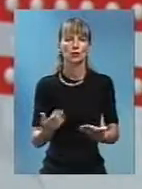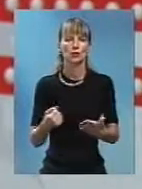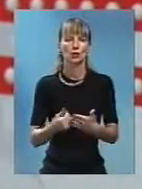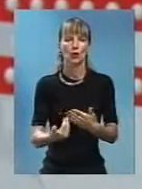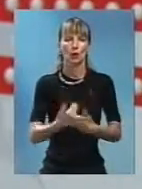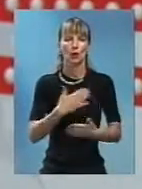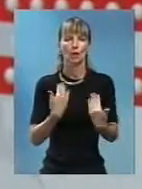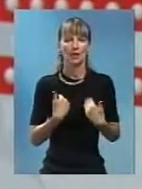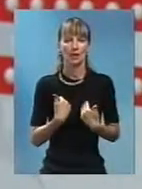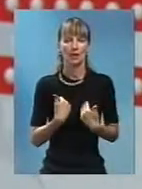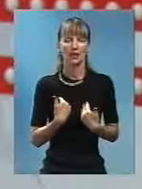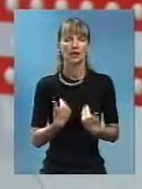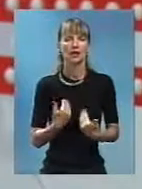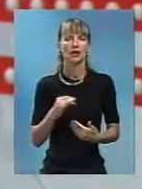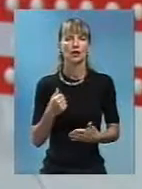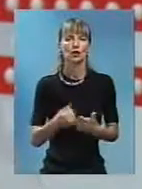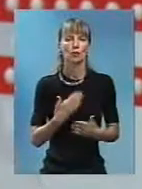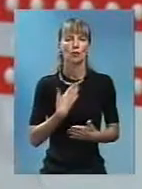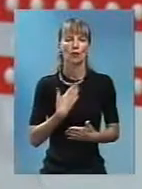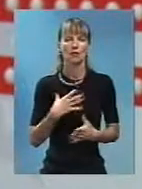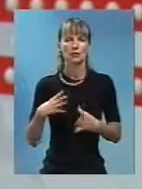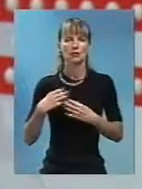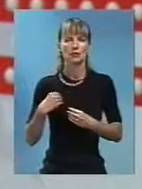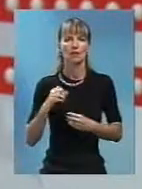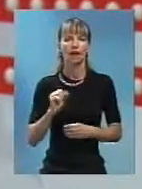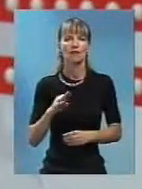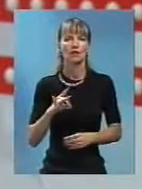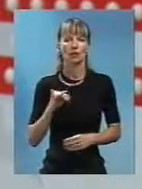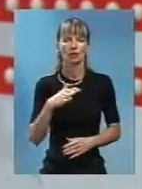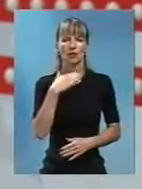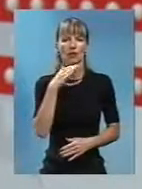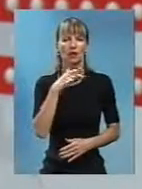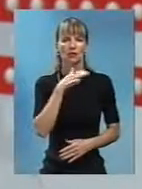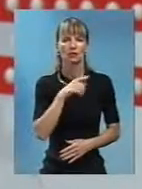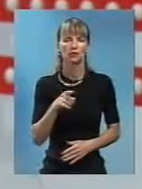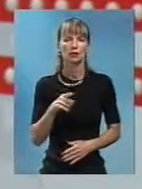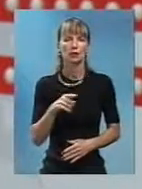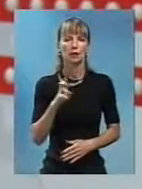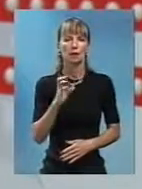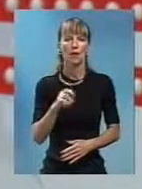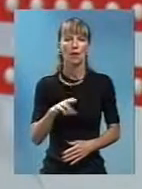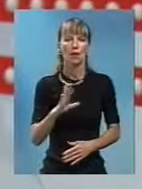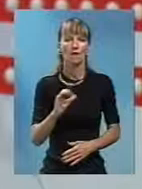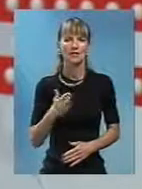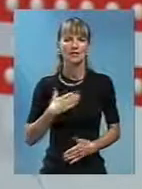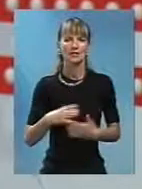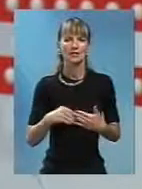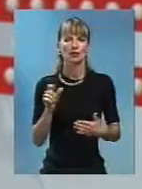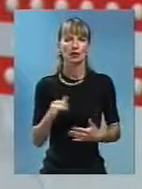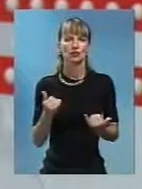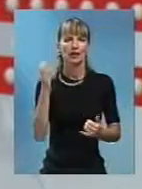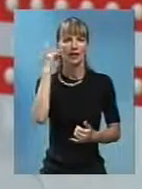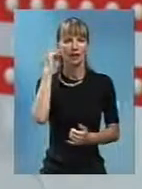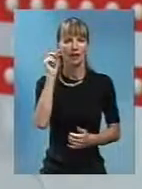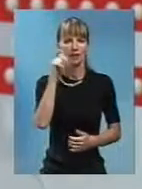мене, зокрема, і до мого співавтора багаторічного Олександра Федоровича Білова, нашого земляка, тепер